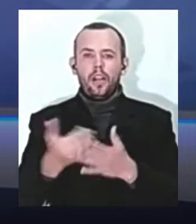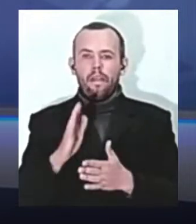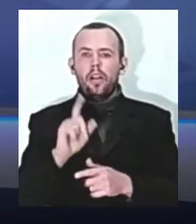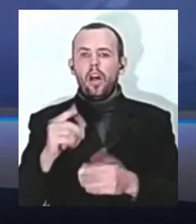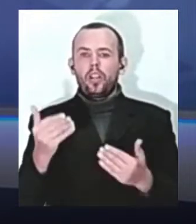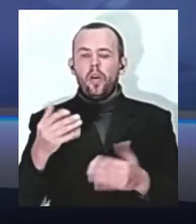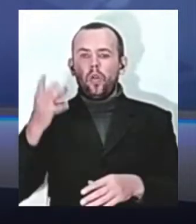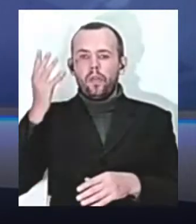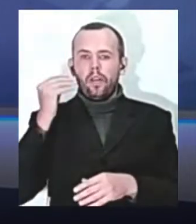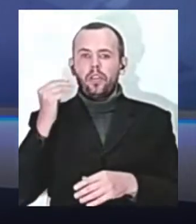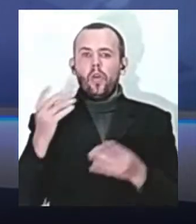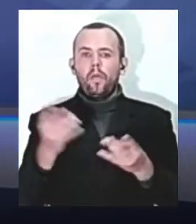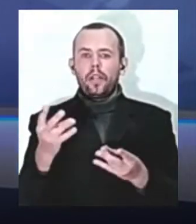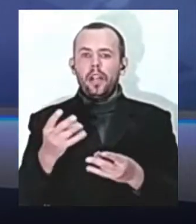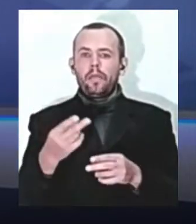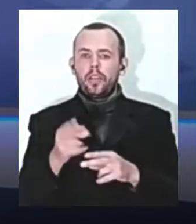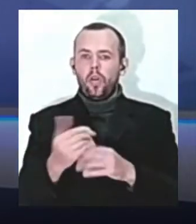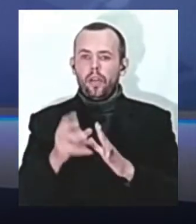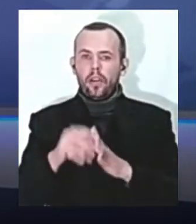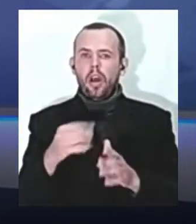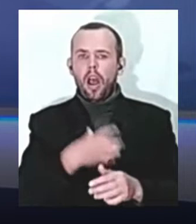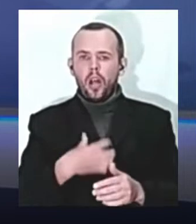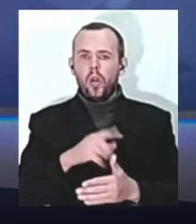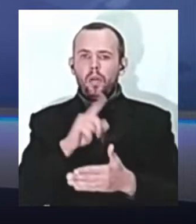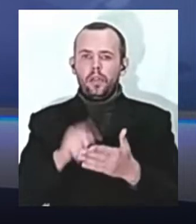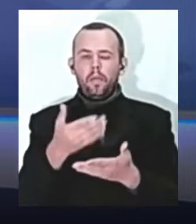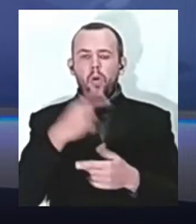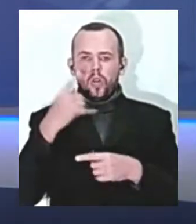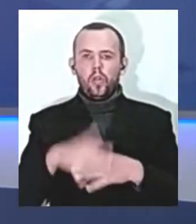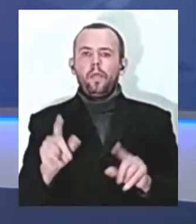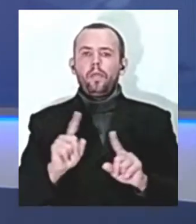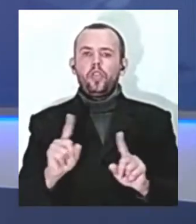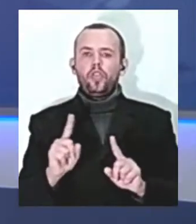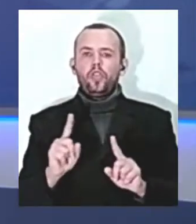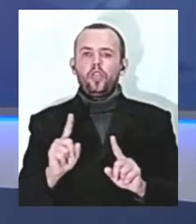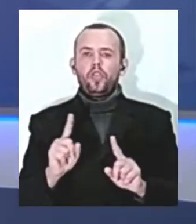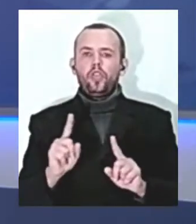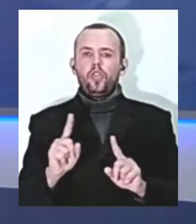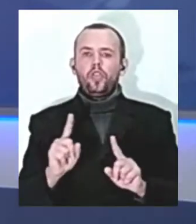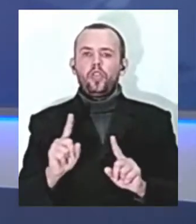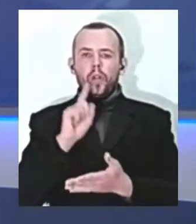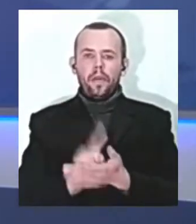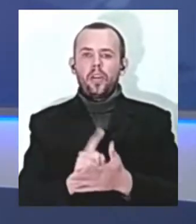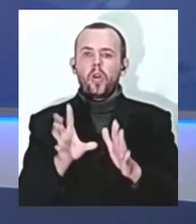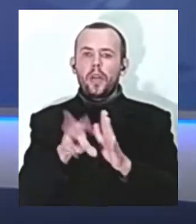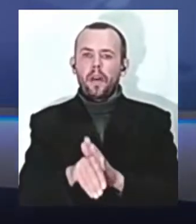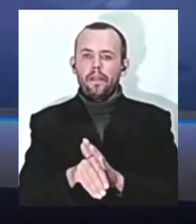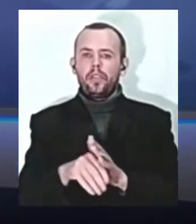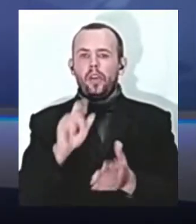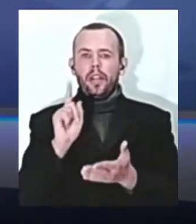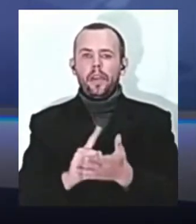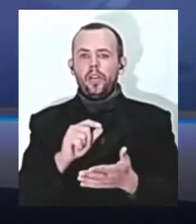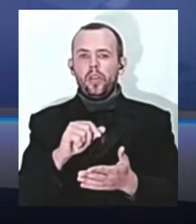потреби сьогодення, актуальність питання, ми розуміємо, що це необхідно запроваджувати і необхідно це на системній